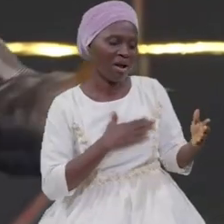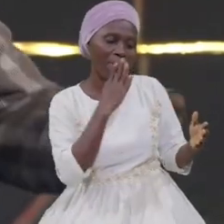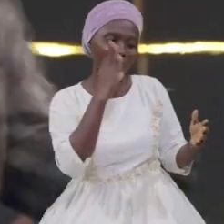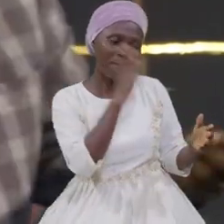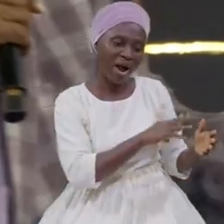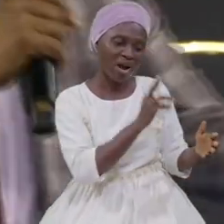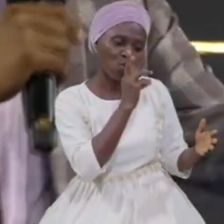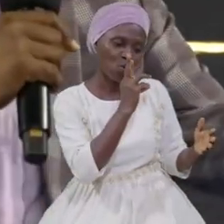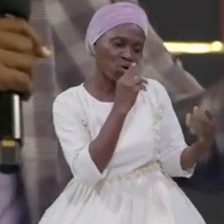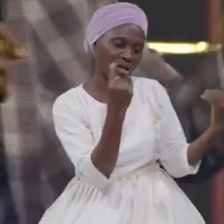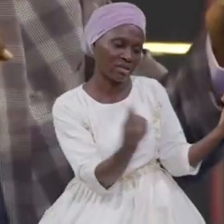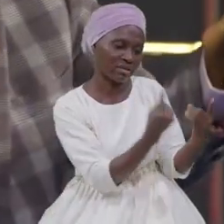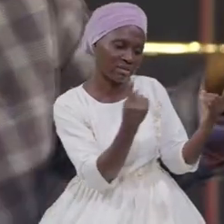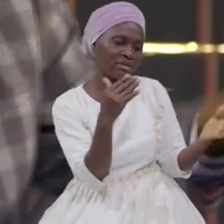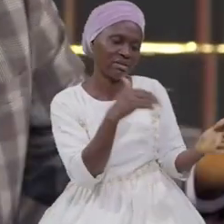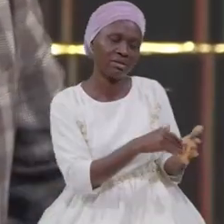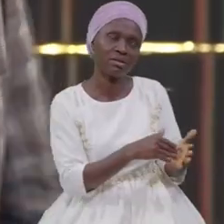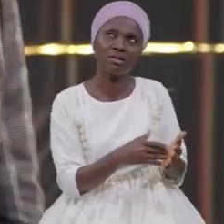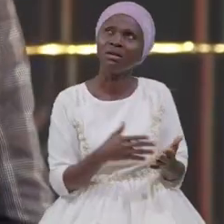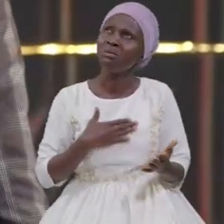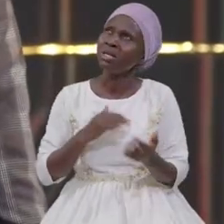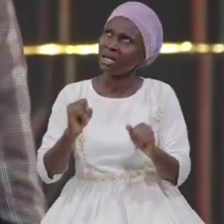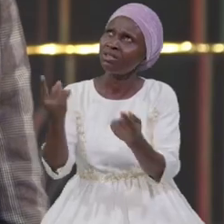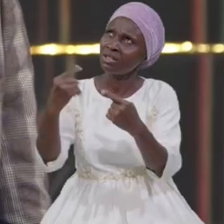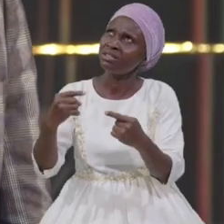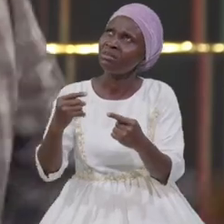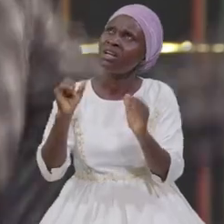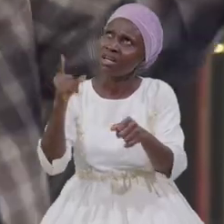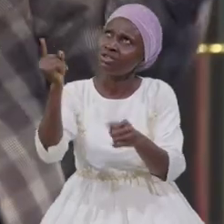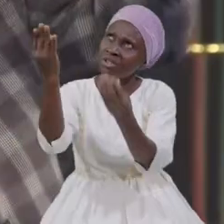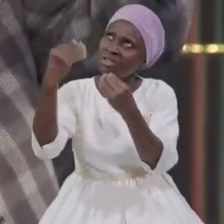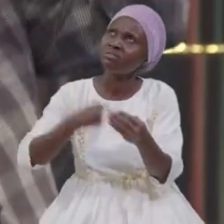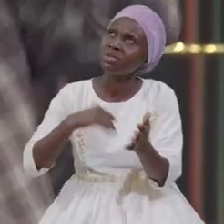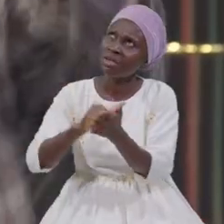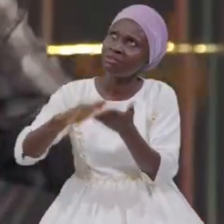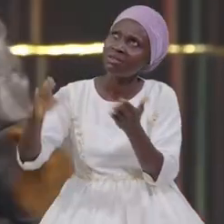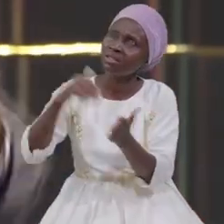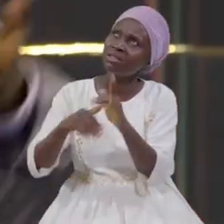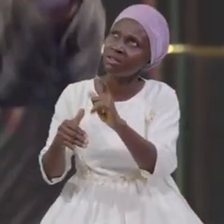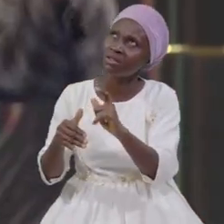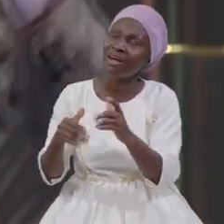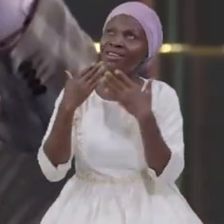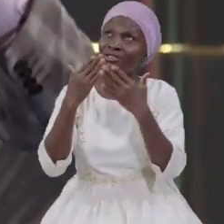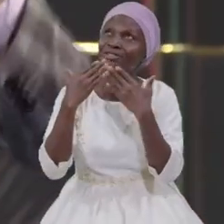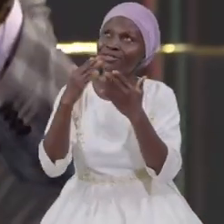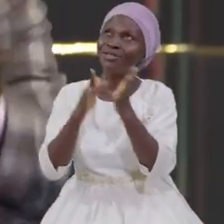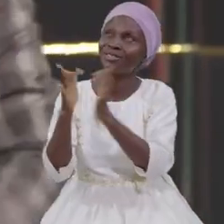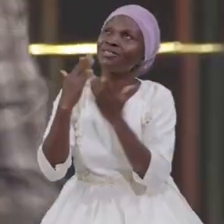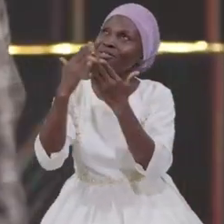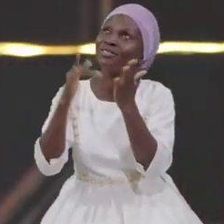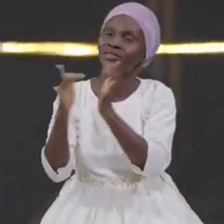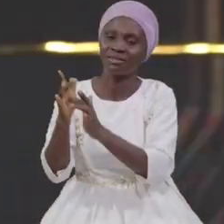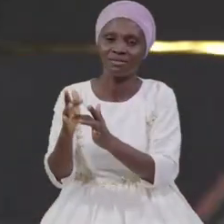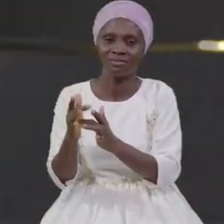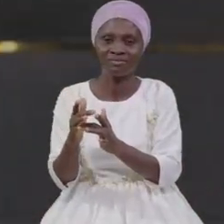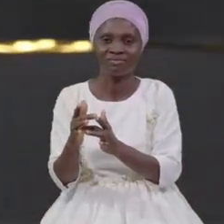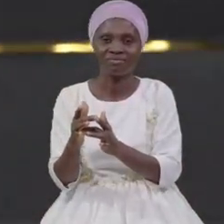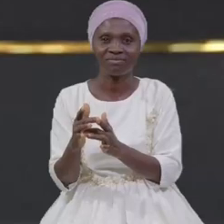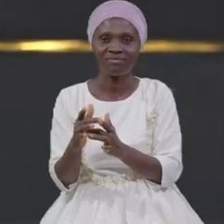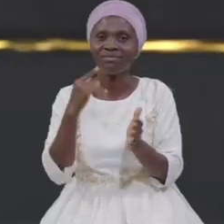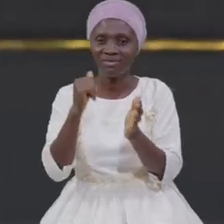fosse encore. Est-ce que tu peux encore me donner ce pardon encore? Merci, merci, merci, Jésus. Tu dis que tu